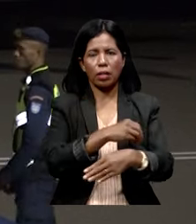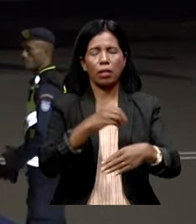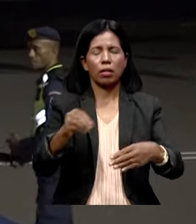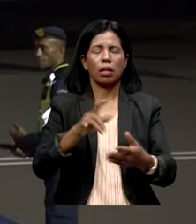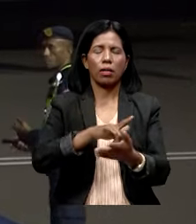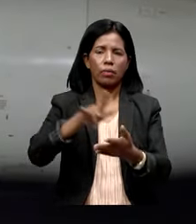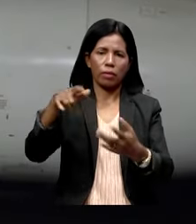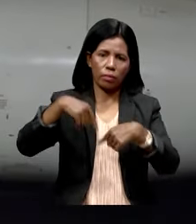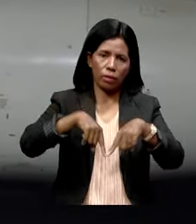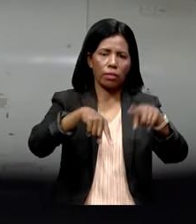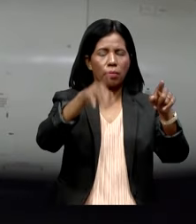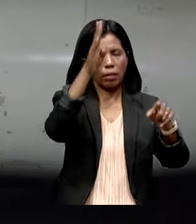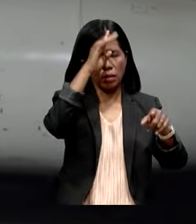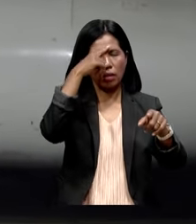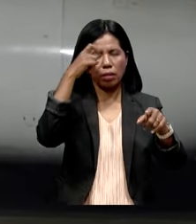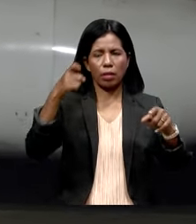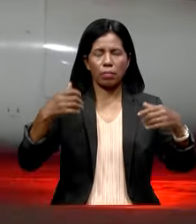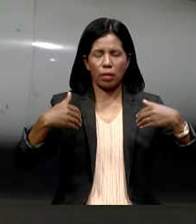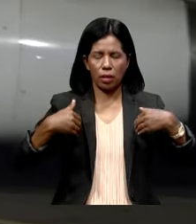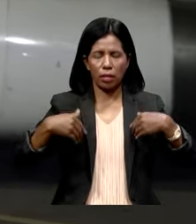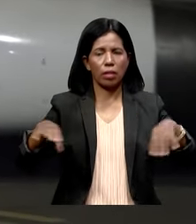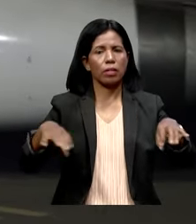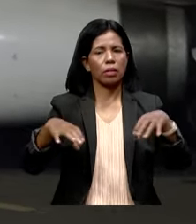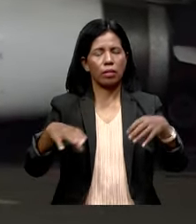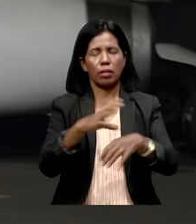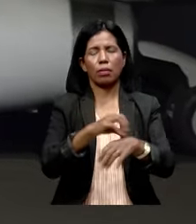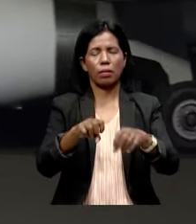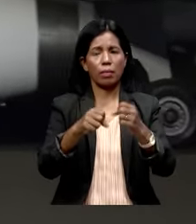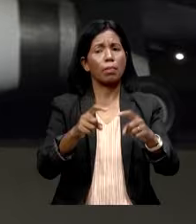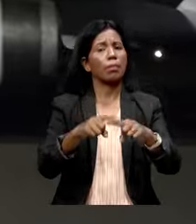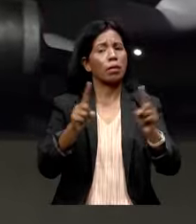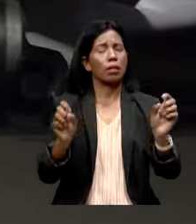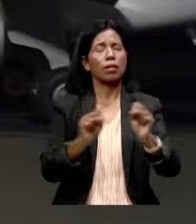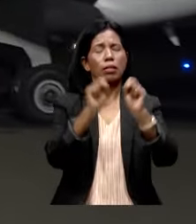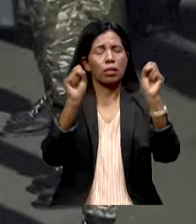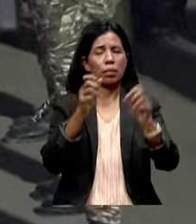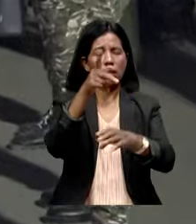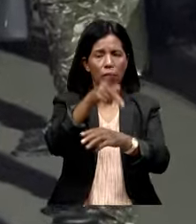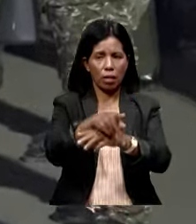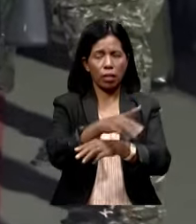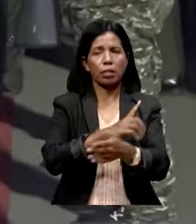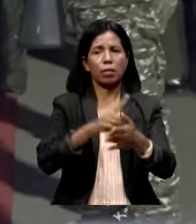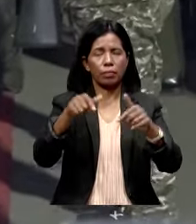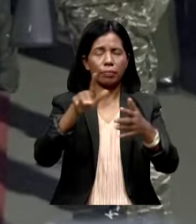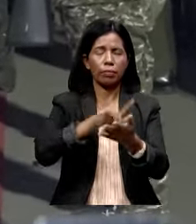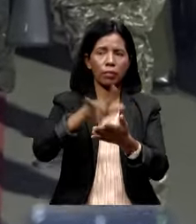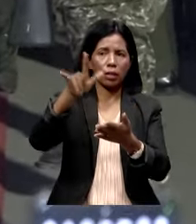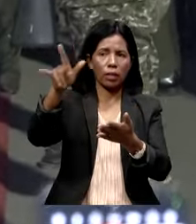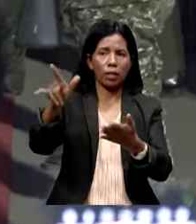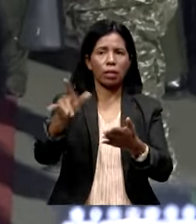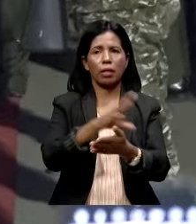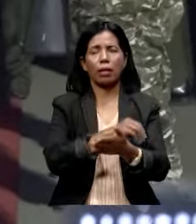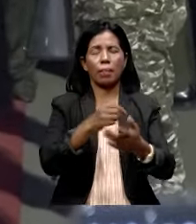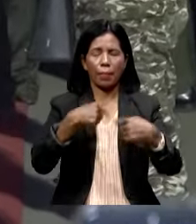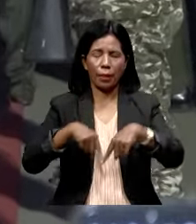avião filafali ba Bali tamba ia falhan so sistema hidroli. Mai be ia sabaru kalan semana ne avião refer halfali operasan